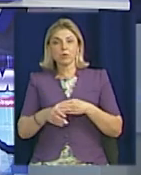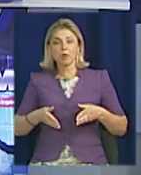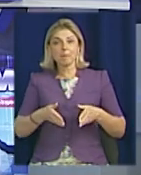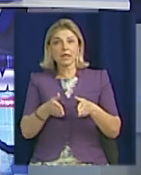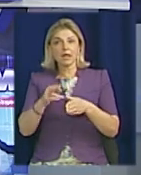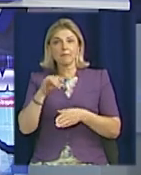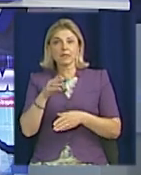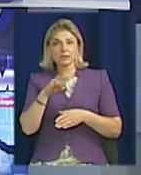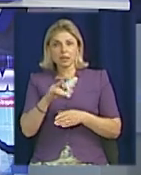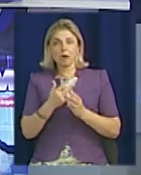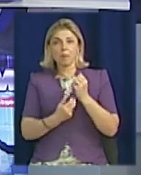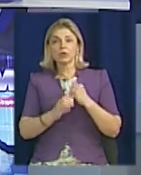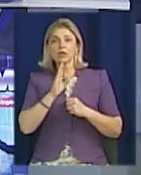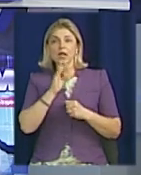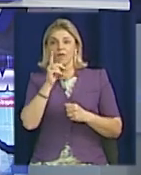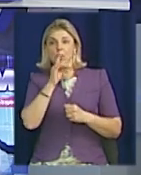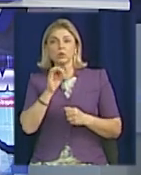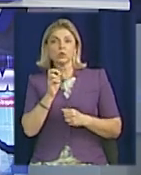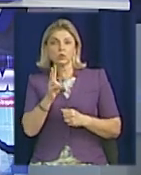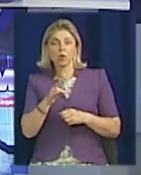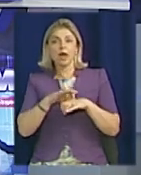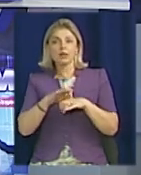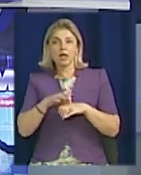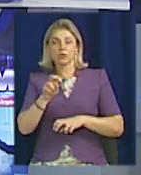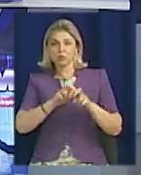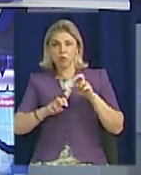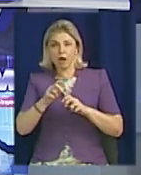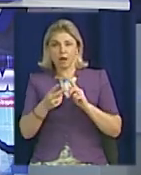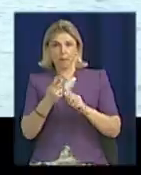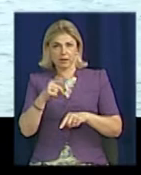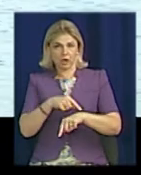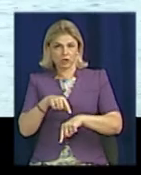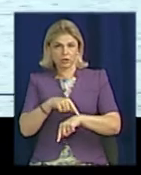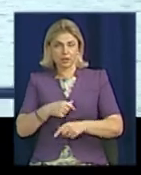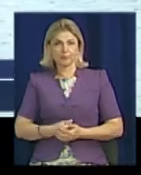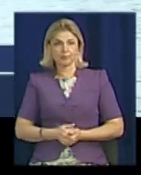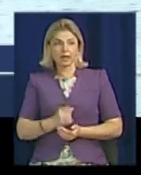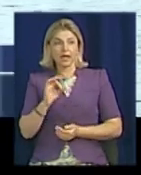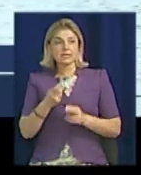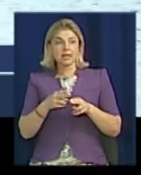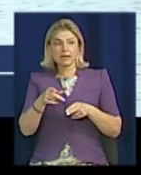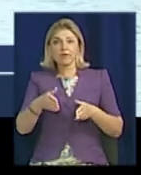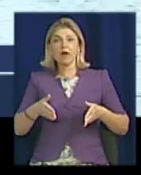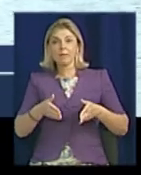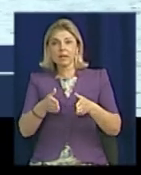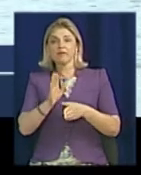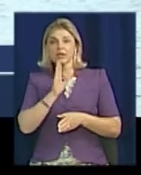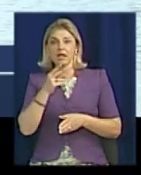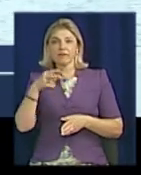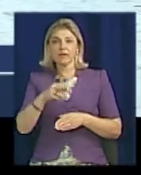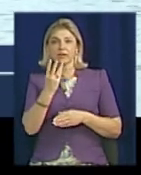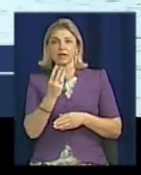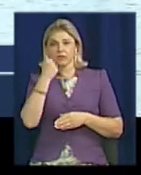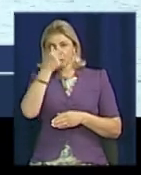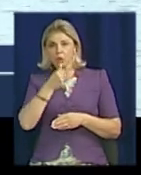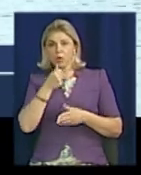потонула дівчинка-підліток. Тіло шукали 1,5 години. Із цього пірсу дівчинка 2003 року народження